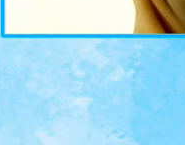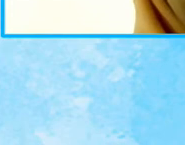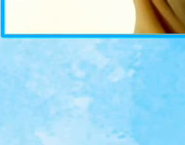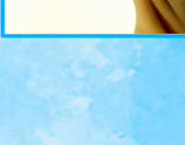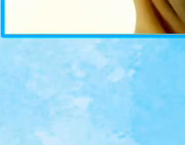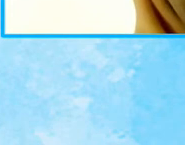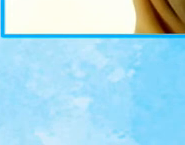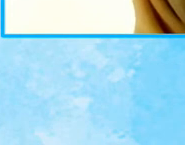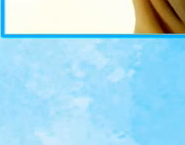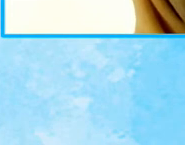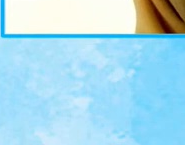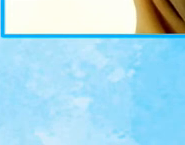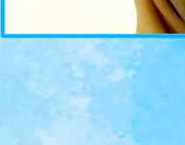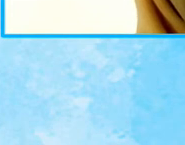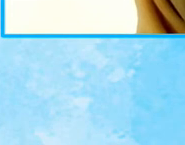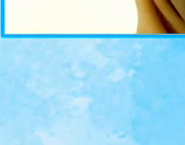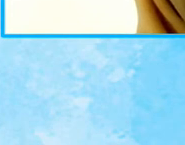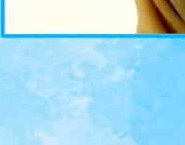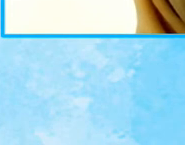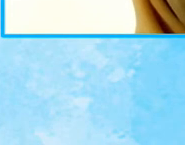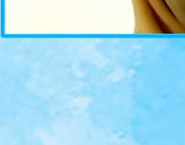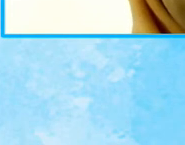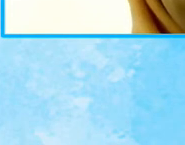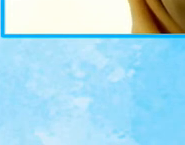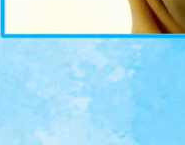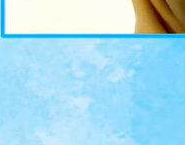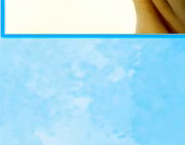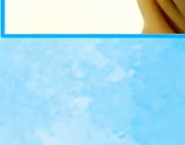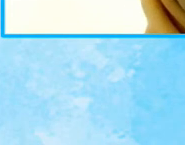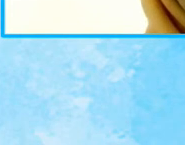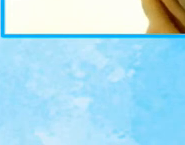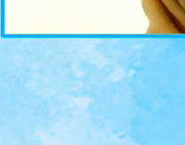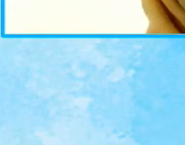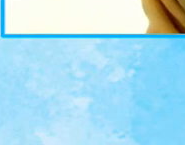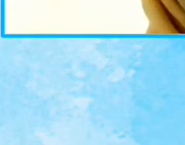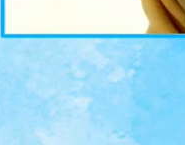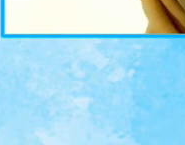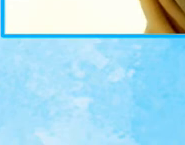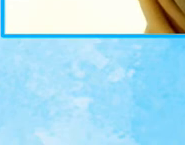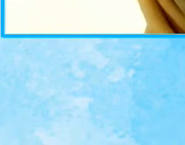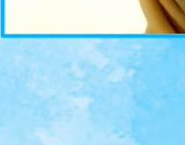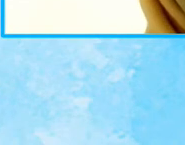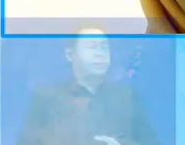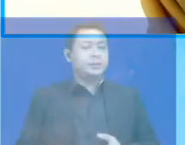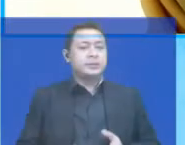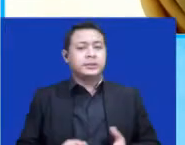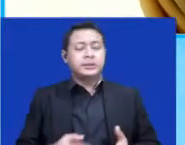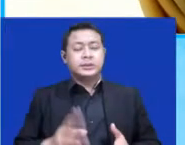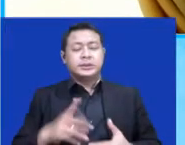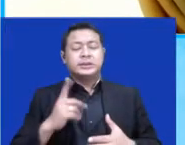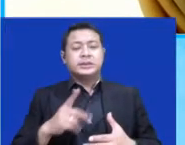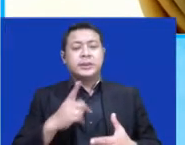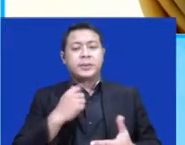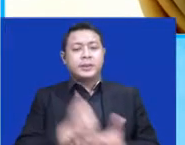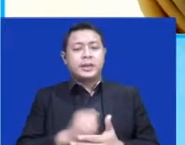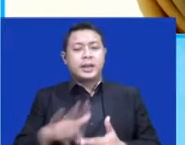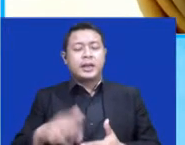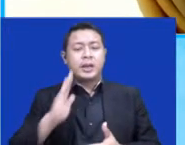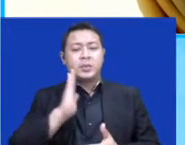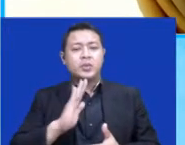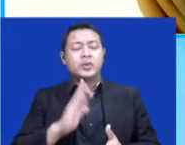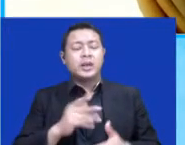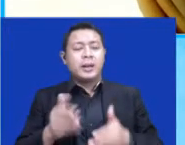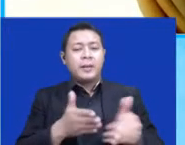Baik, terima kasih. Ya, saya melihat bahwa program yang Young Health Program ini menjadikan anak muda sebagai aktor